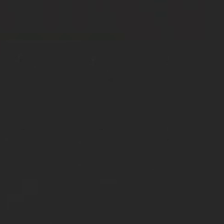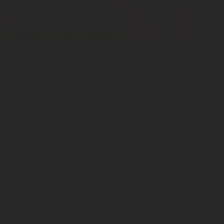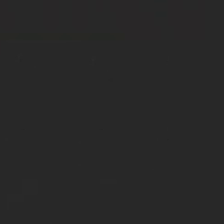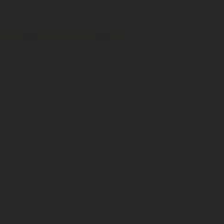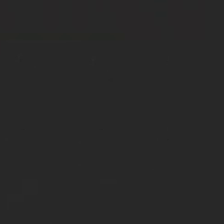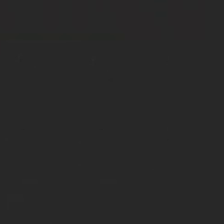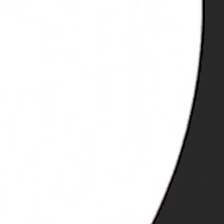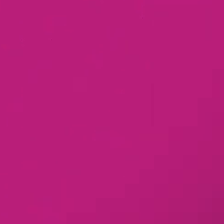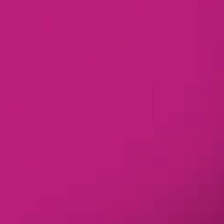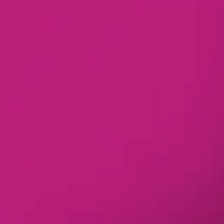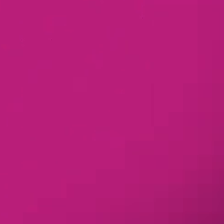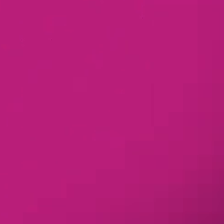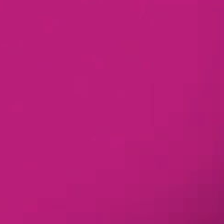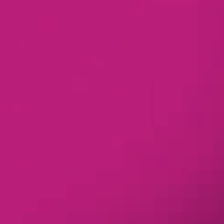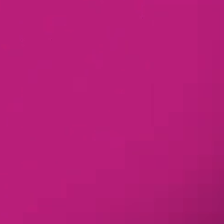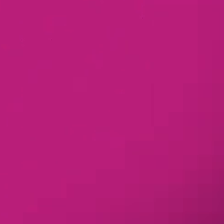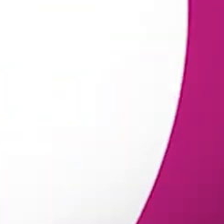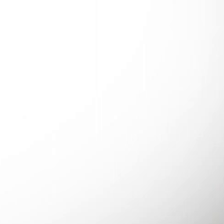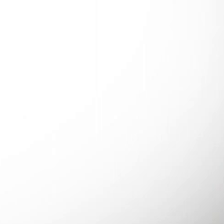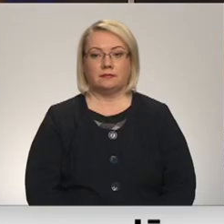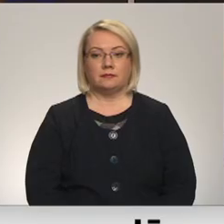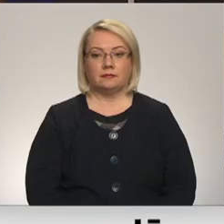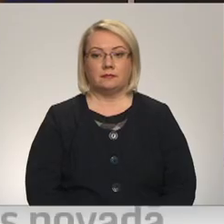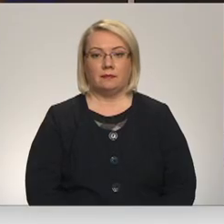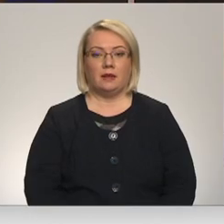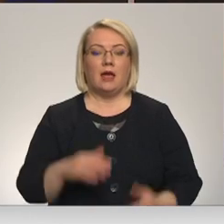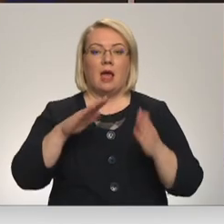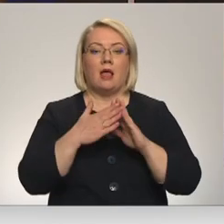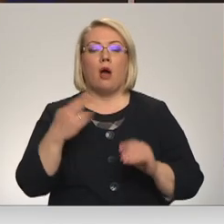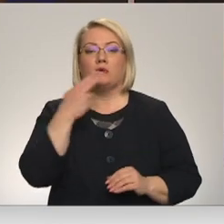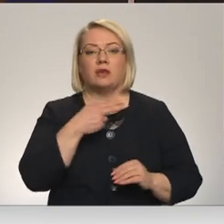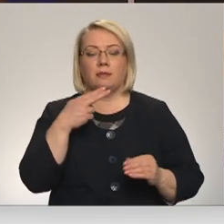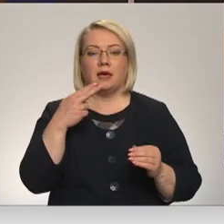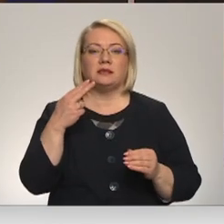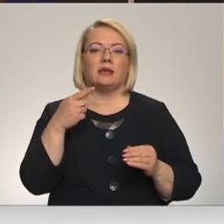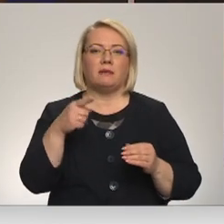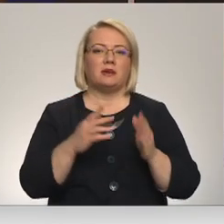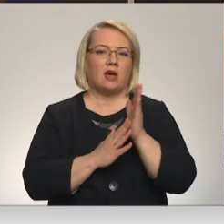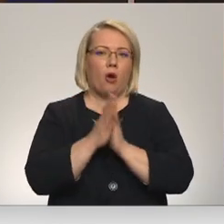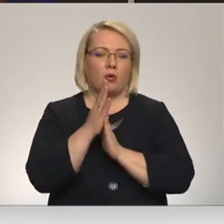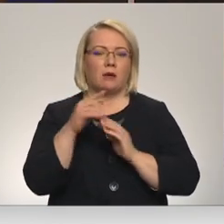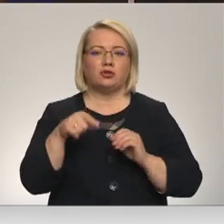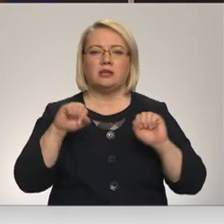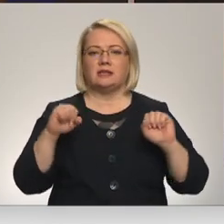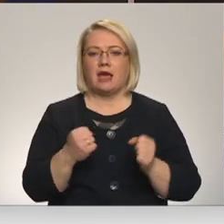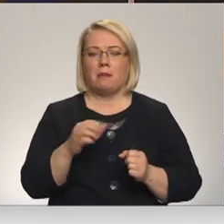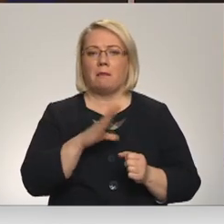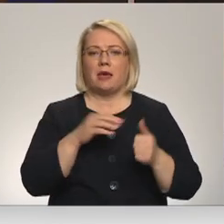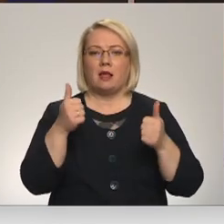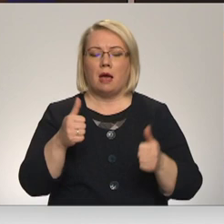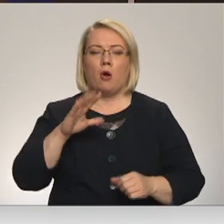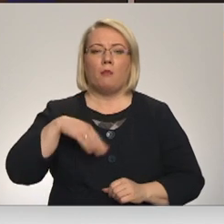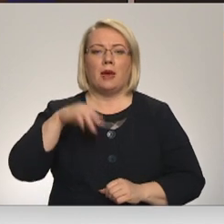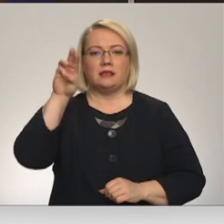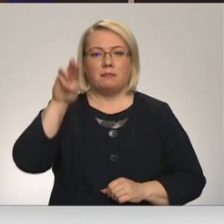Re! Viss ēters ir te! Lauksaimniecības kultūrām šī ziema bijusi labvēlīga un jau pēc mēneša varētu